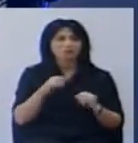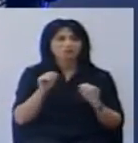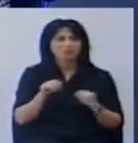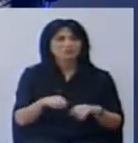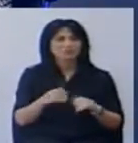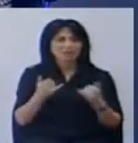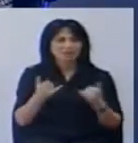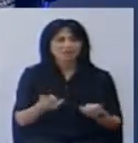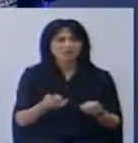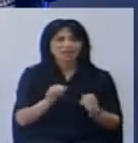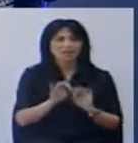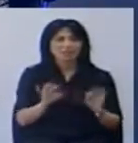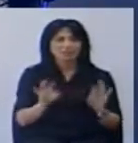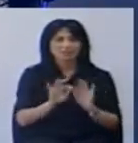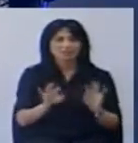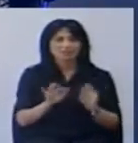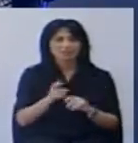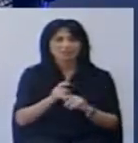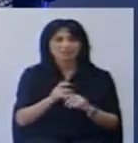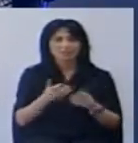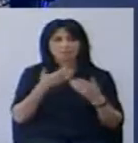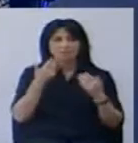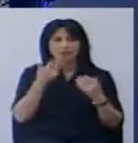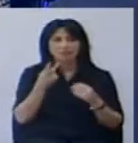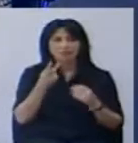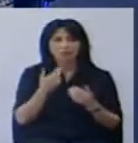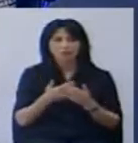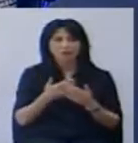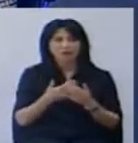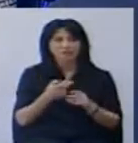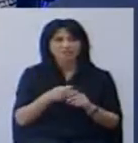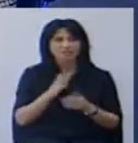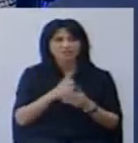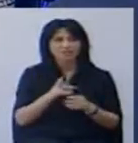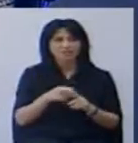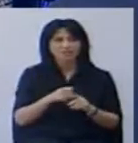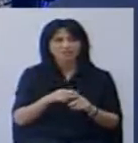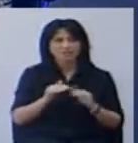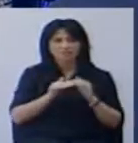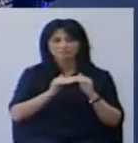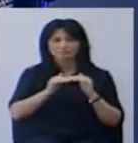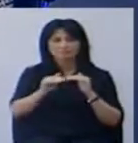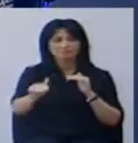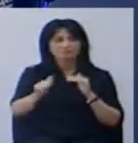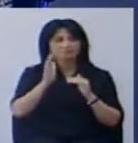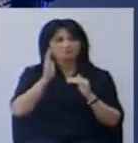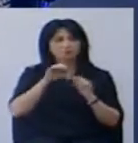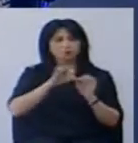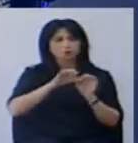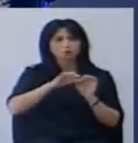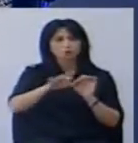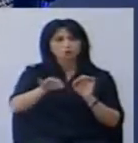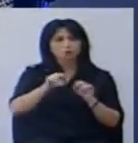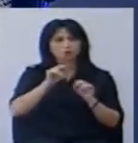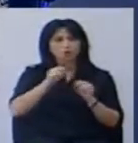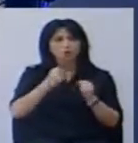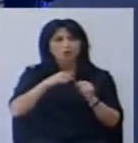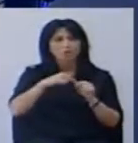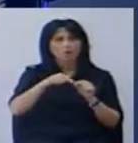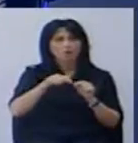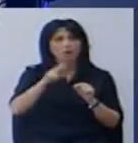ეხლა გითხრათ ძალიან მარტივი ორი მაგალითი. ეს არის სანაპირო ზოლის გამაგრება, რომელიც მიმდინარეობდა ფოჩი და